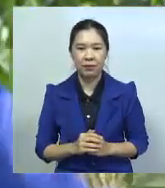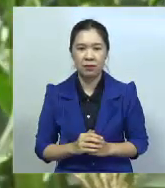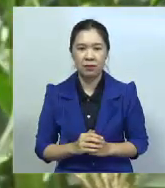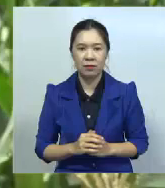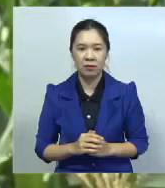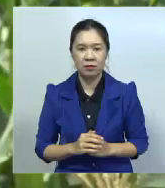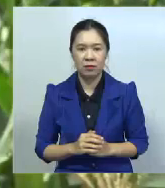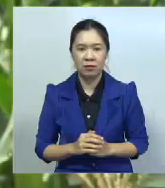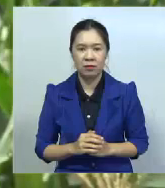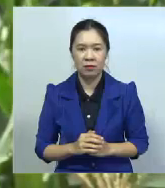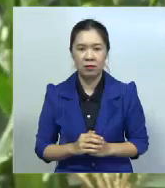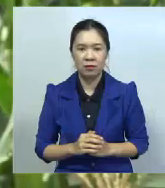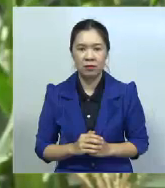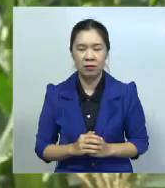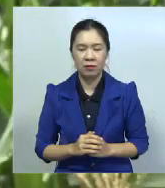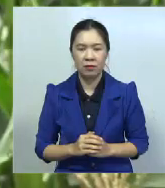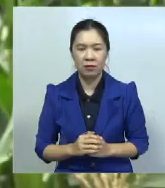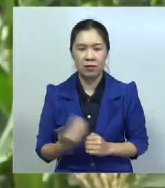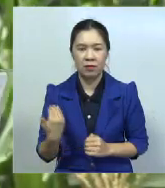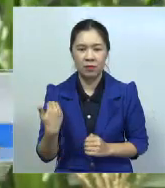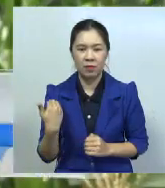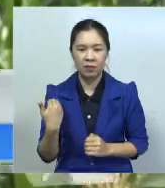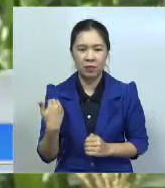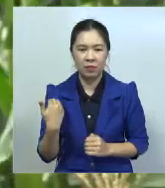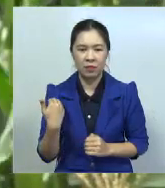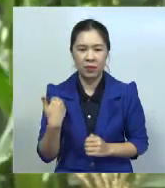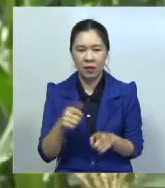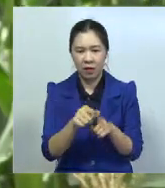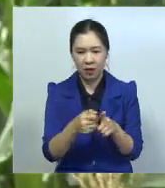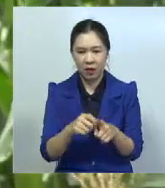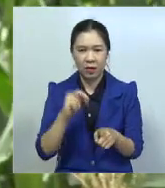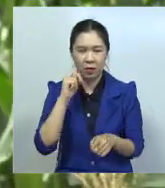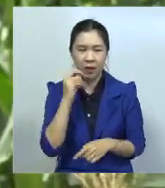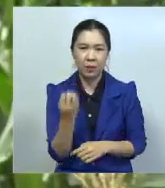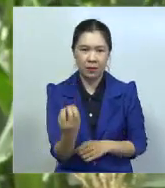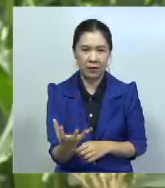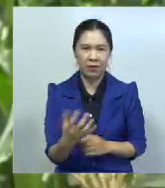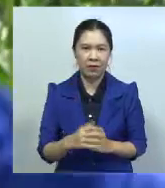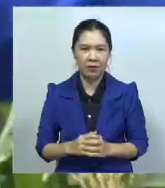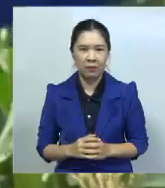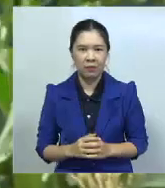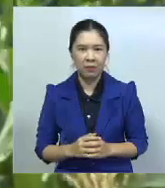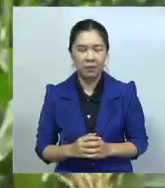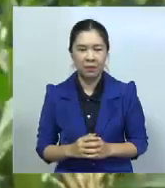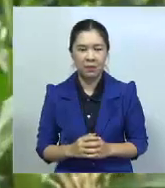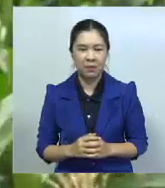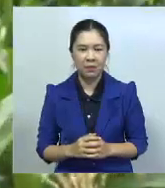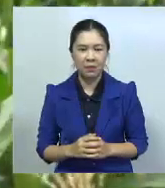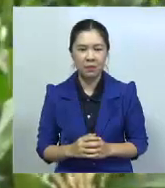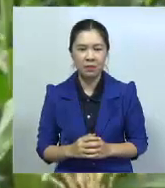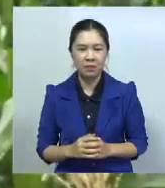ป็นโว่บ่สมบูรณ์บ่เต็มเม็ดเม็ดบ่เต็มใส่น้ำไหลอยู่คือกันอันนี้ก็สองสาบนได้ครับอยู่